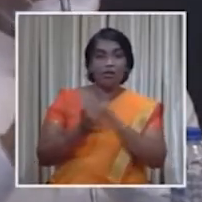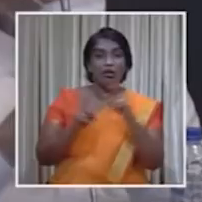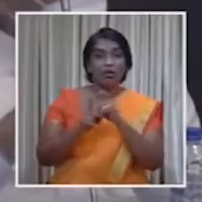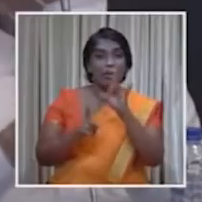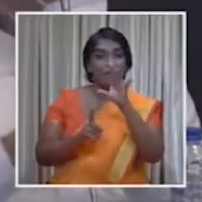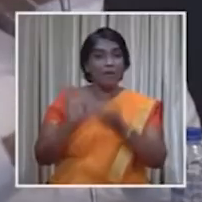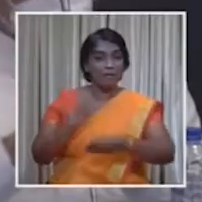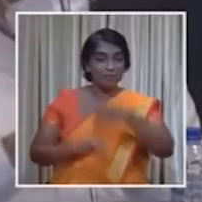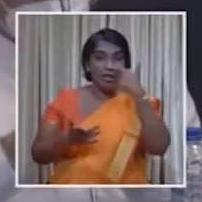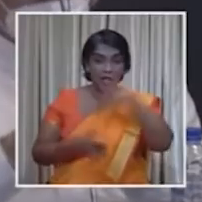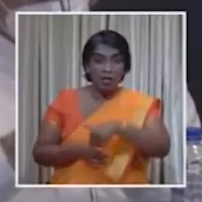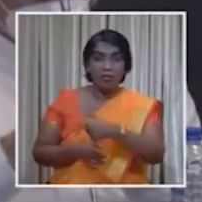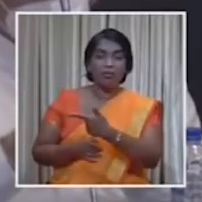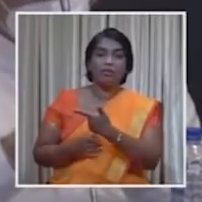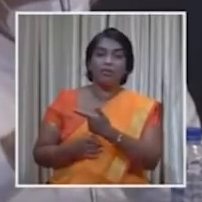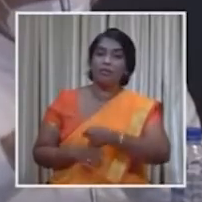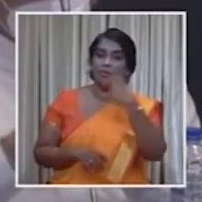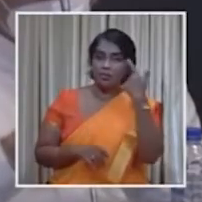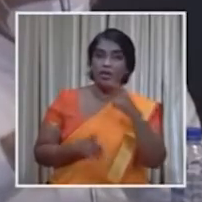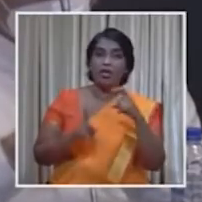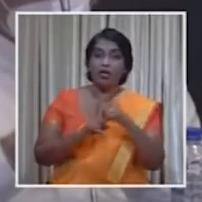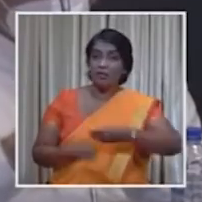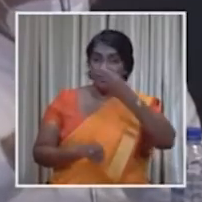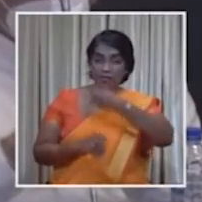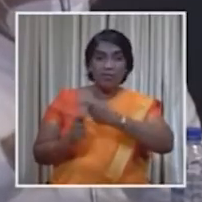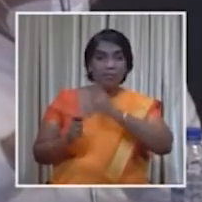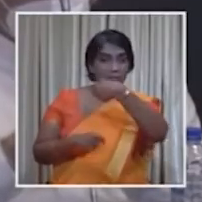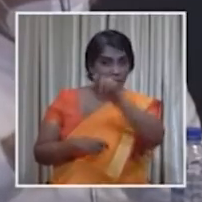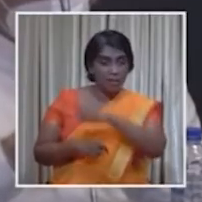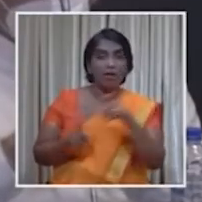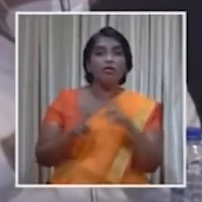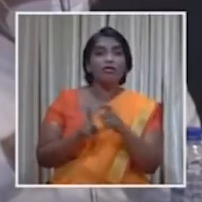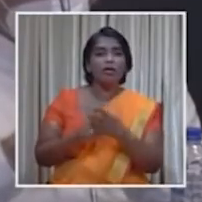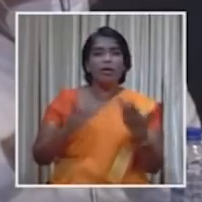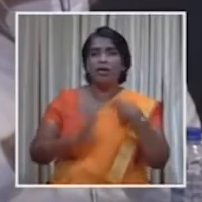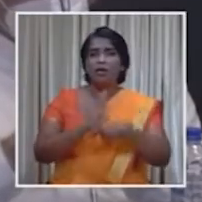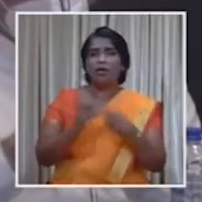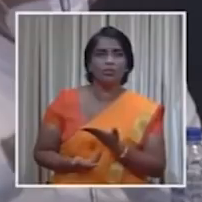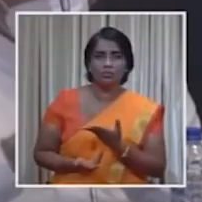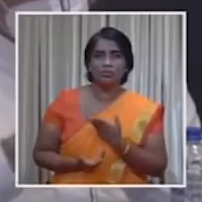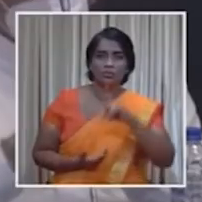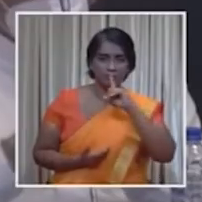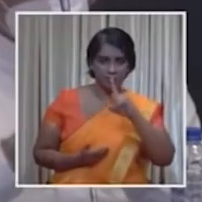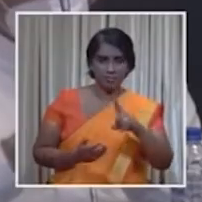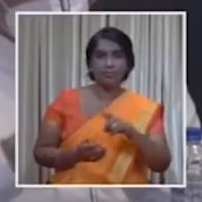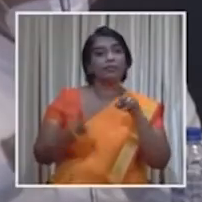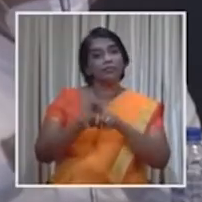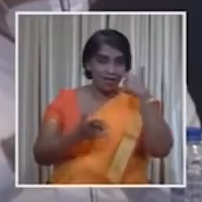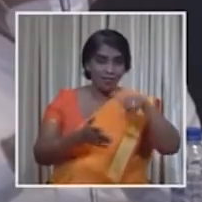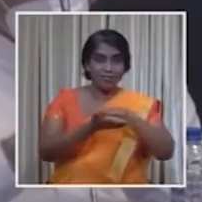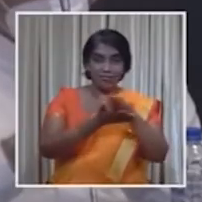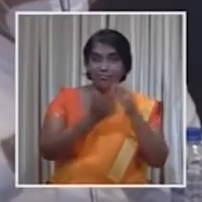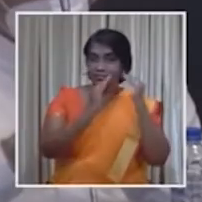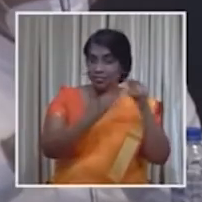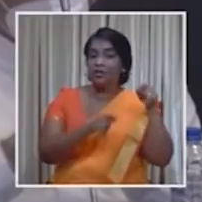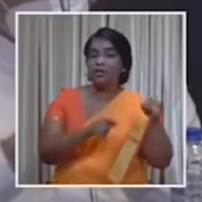වැඩි පිරිපහදු කරපු තෙල් බැරල් එකක්. එහෙනම් ඩොලර් 15ක් වැඩියට ගන්න ඩොලර් නැති රටේ කොහෙන්ද සල්ලි කියලා මං අහනවා. ඊළඟට මේ පිරිපහදුව නිසා